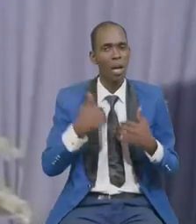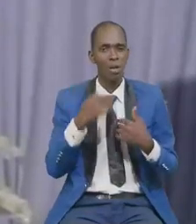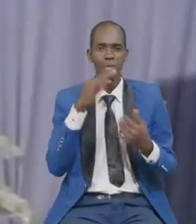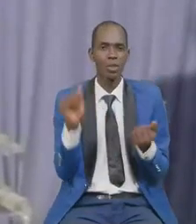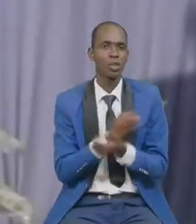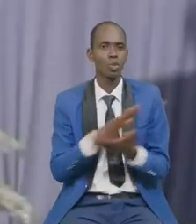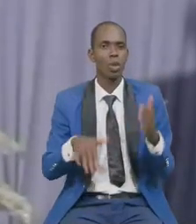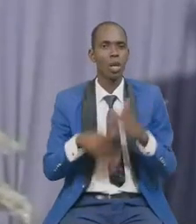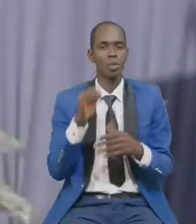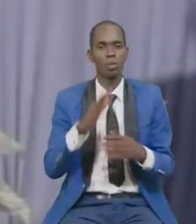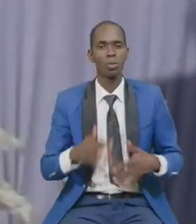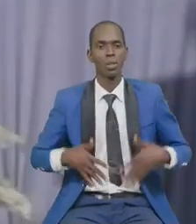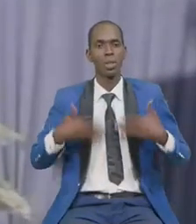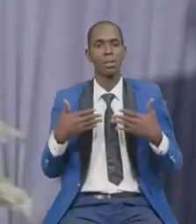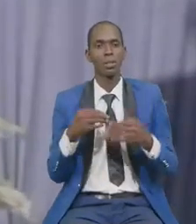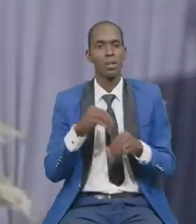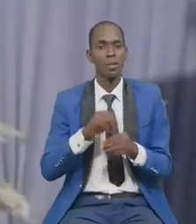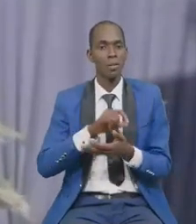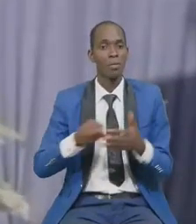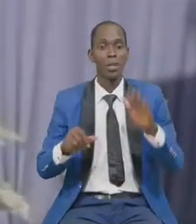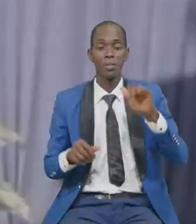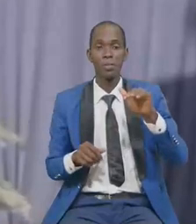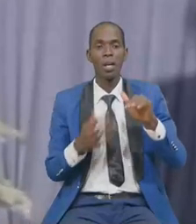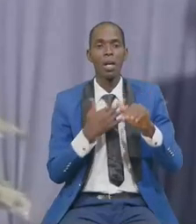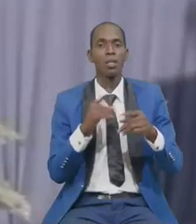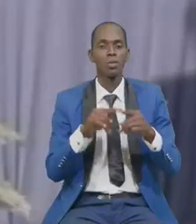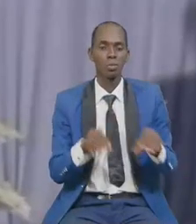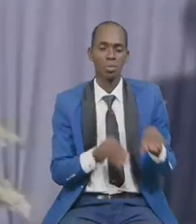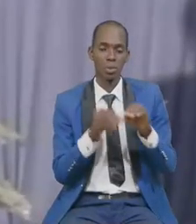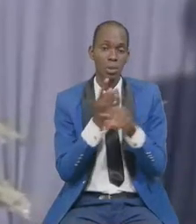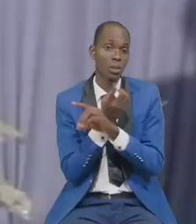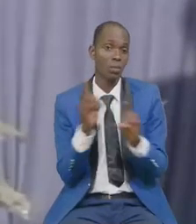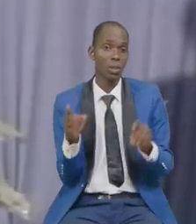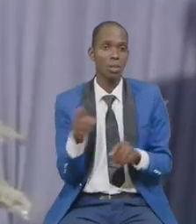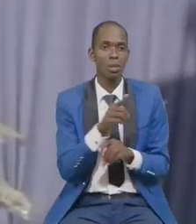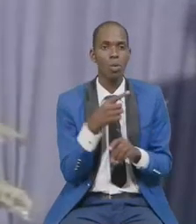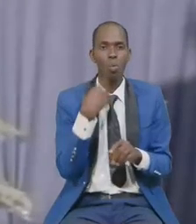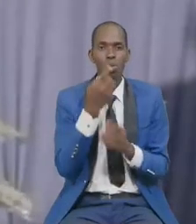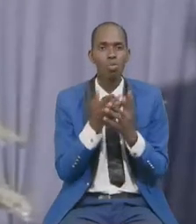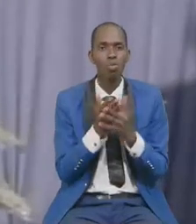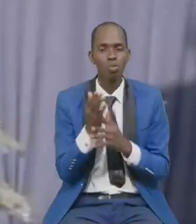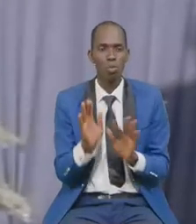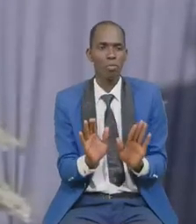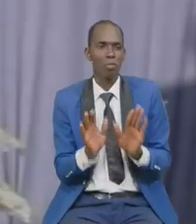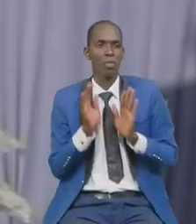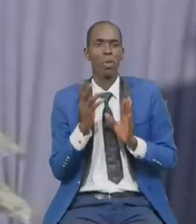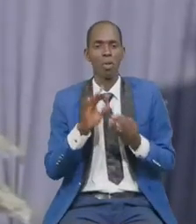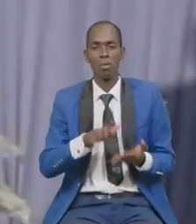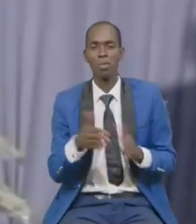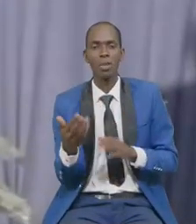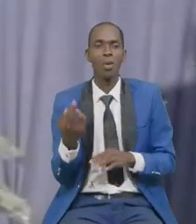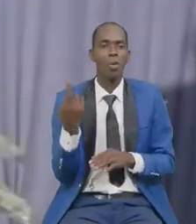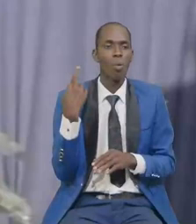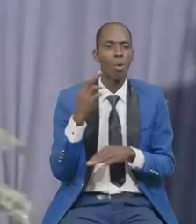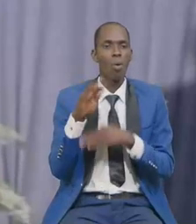Verset 15. Et qu'il délivra tous ceux qui, par crainte de la mort, étaient toute leur vie